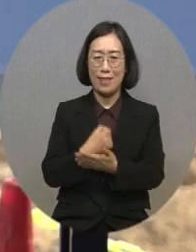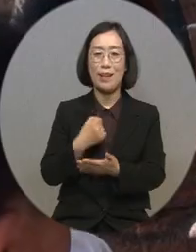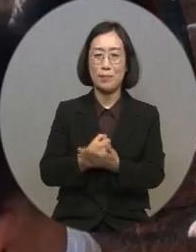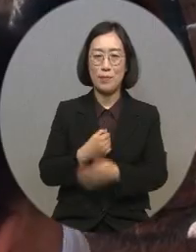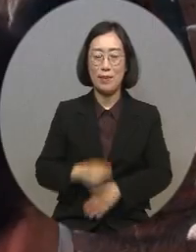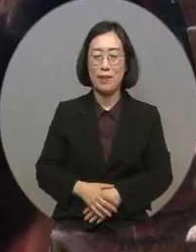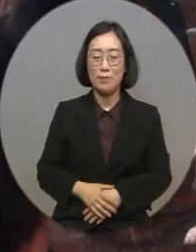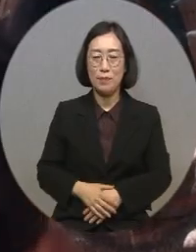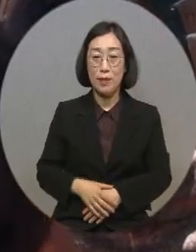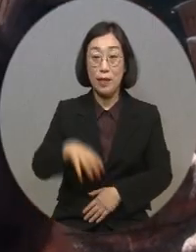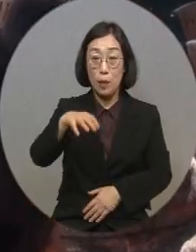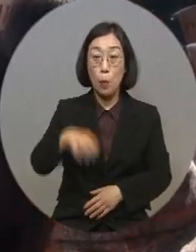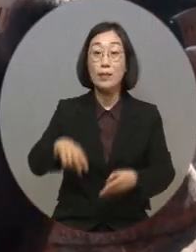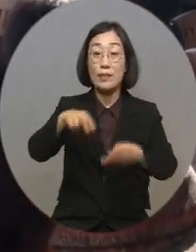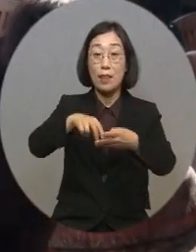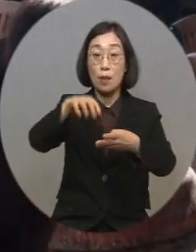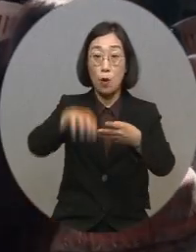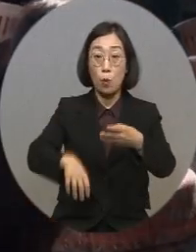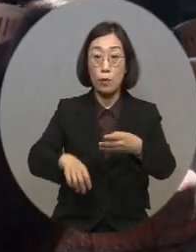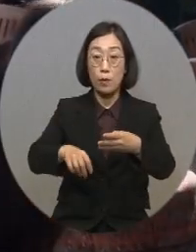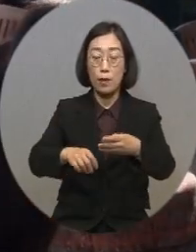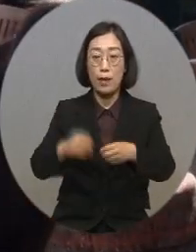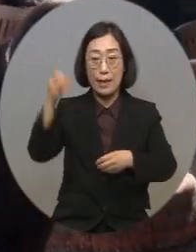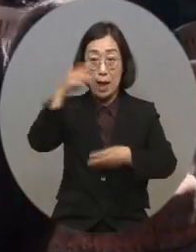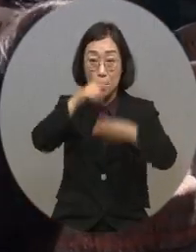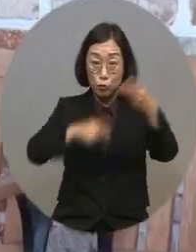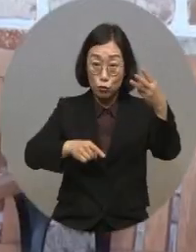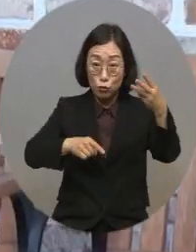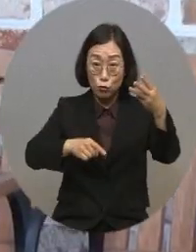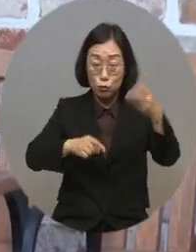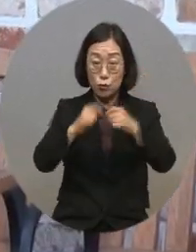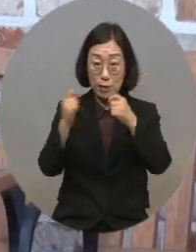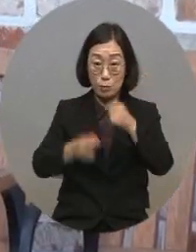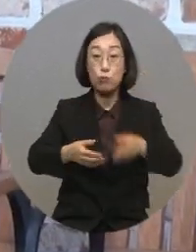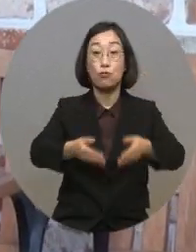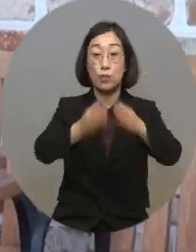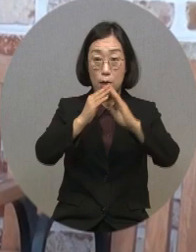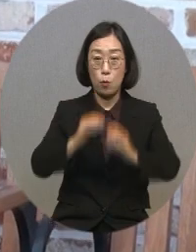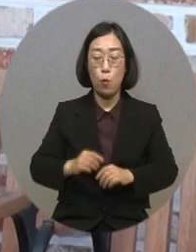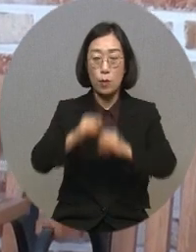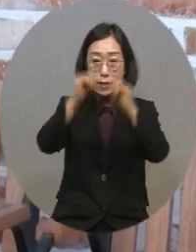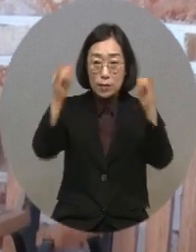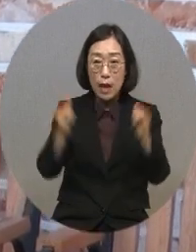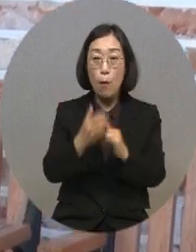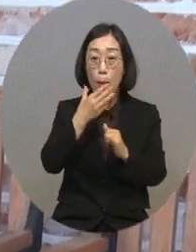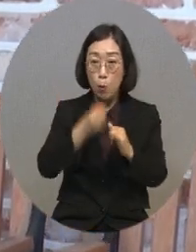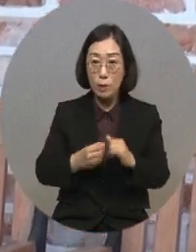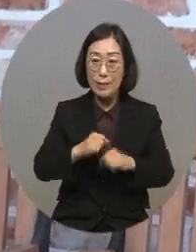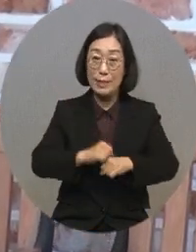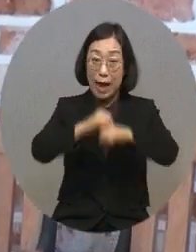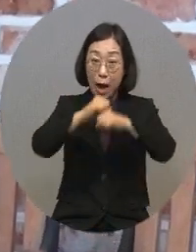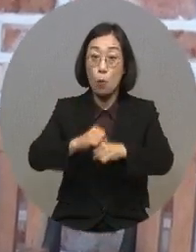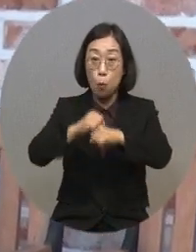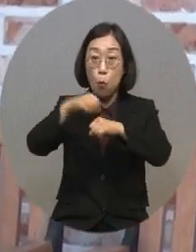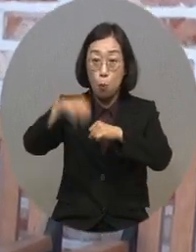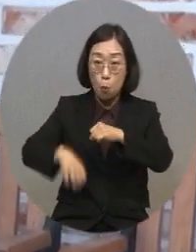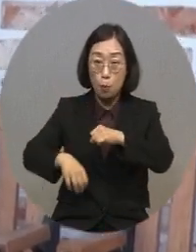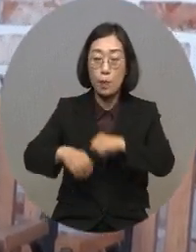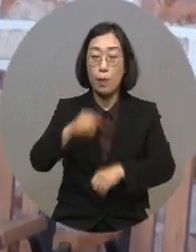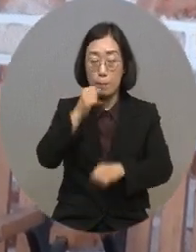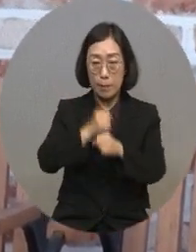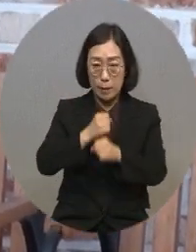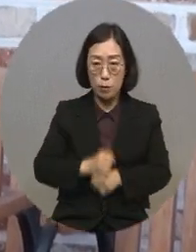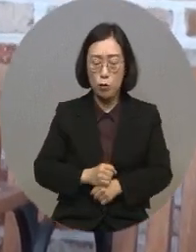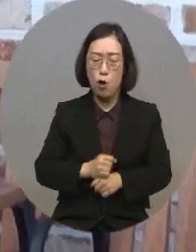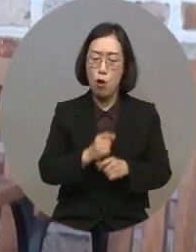그렇습니다. 이곳 센터에 양주지부를 세우고 사회복지 나눔 창구를 통해 나눔을 이어갈 나눔 고용복지재단은